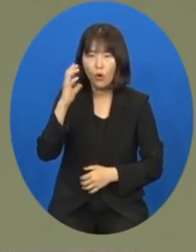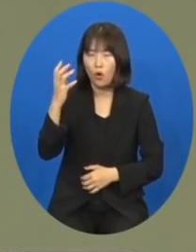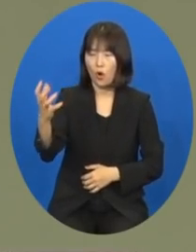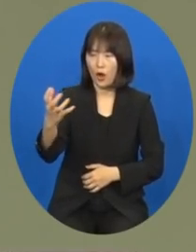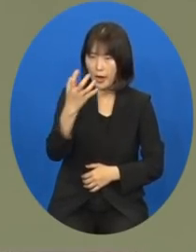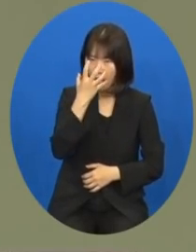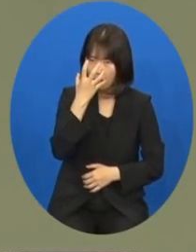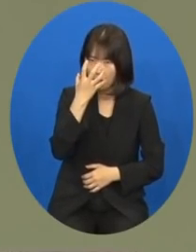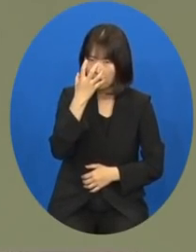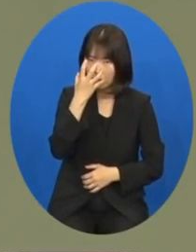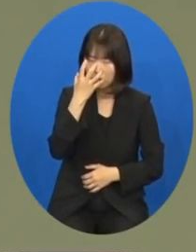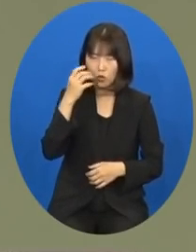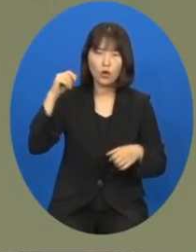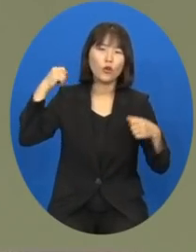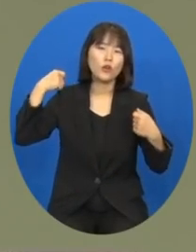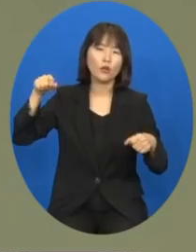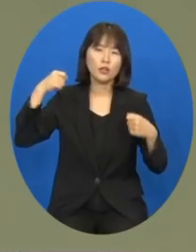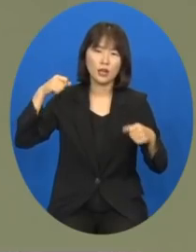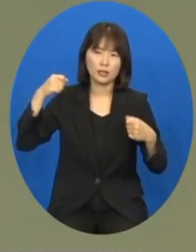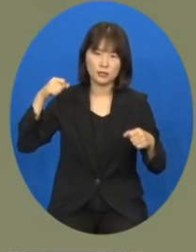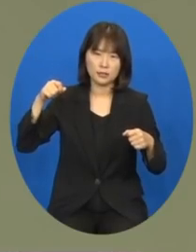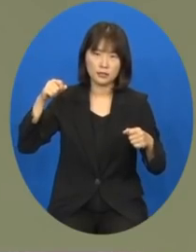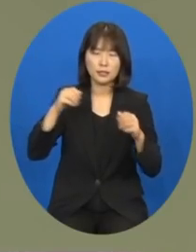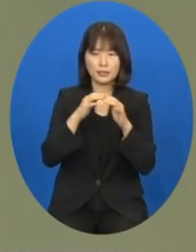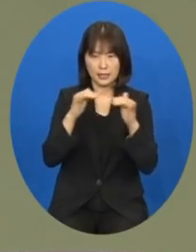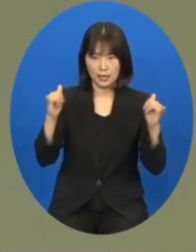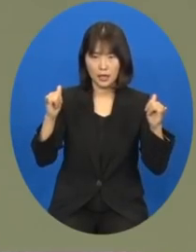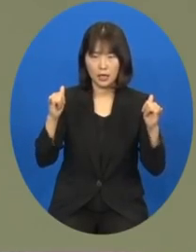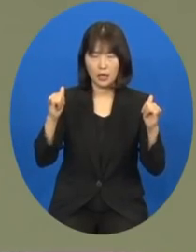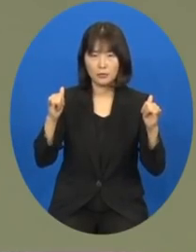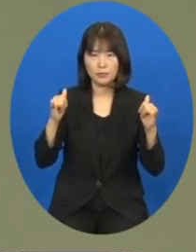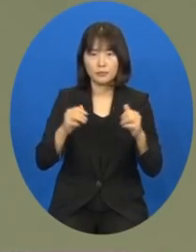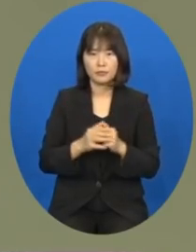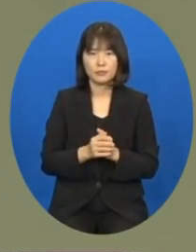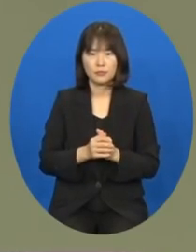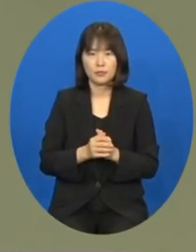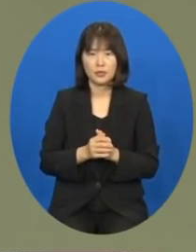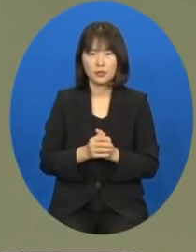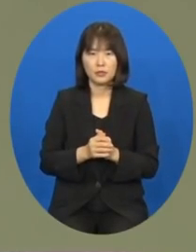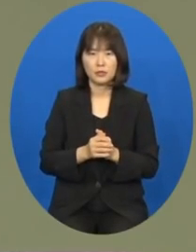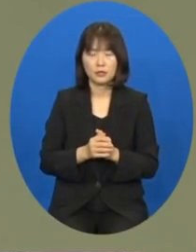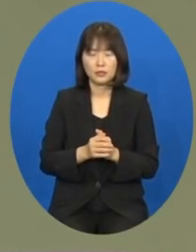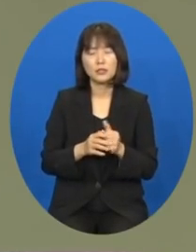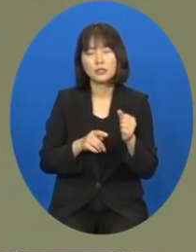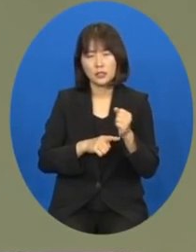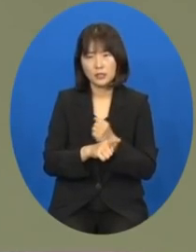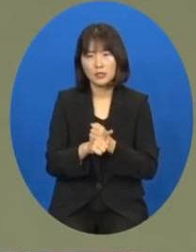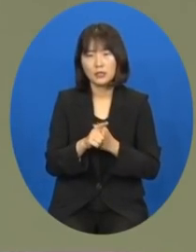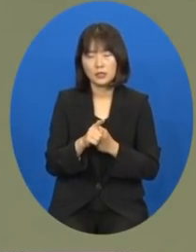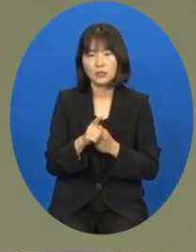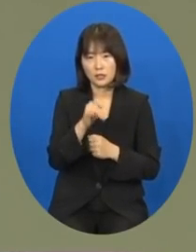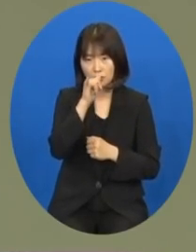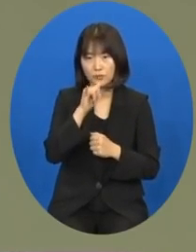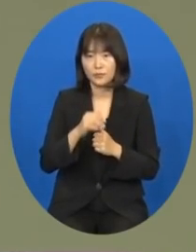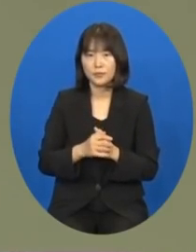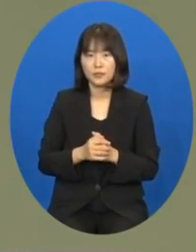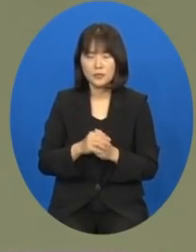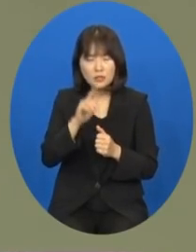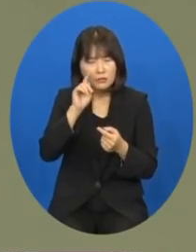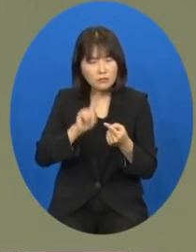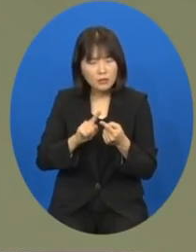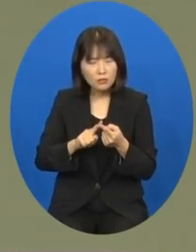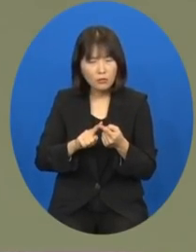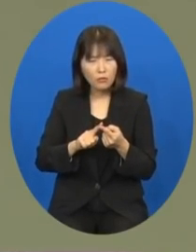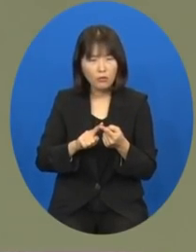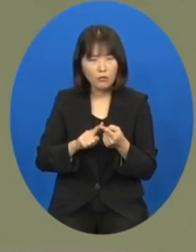피랍 에서 가면 수도 연기하는 사람들 이것이 2회 법회 미선의 의미에요 근데 거기에 대해서 전혀 문제가 없다는